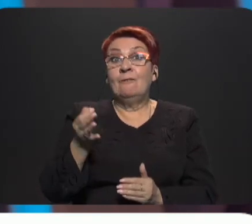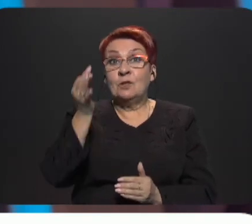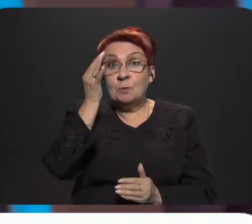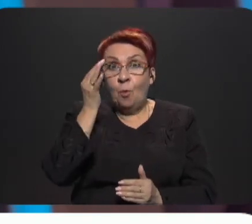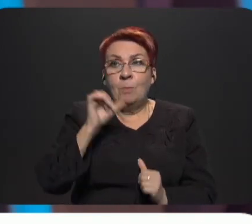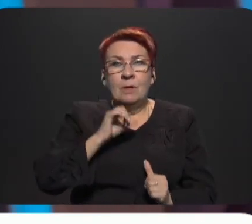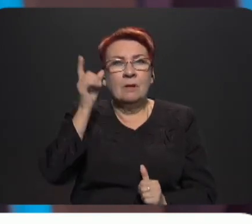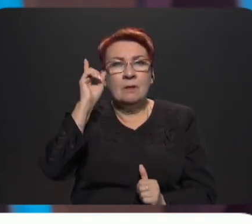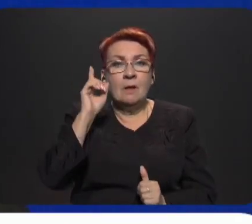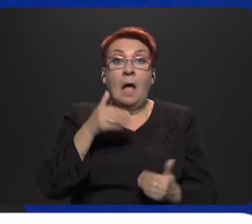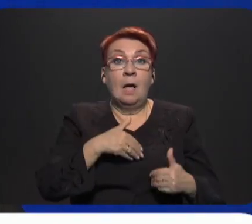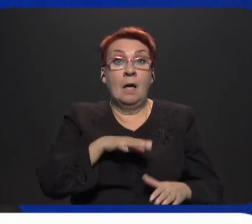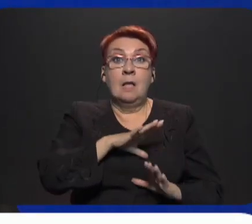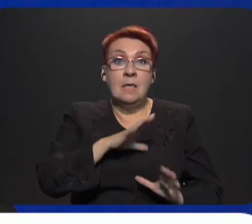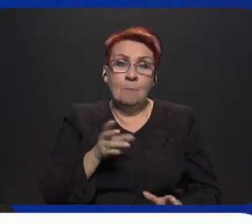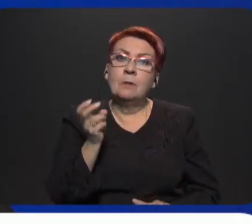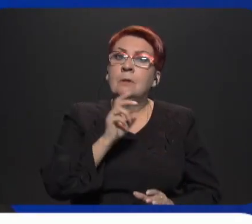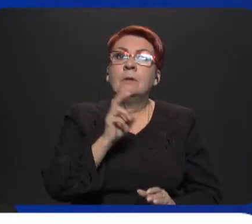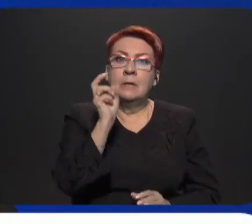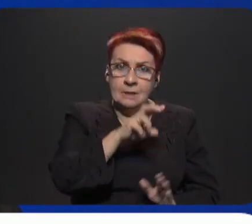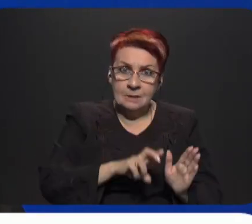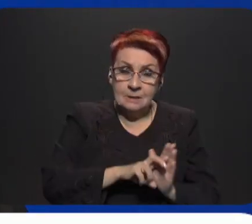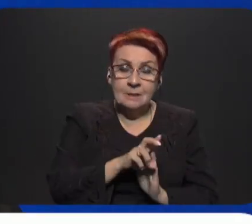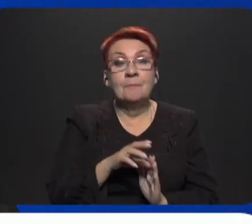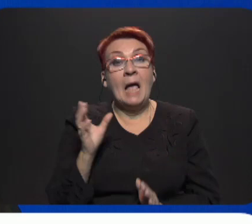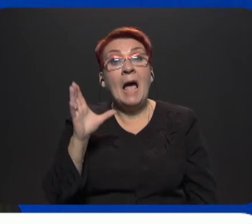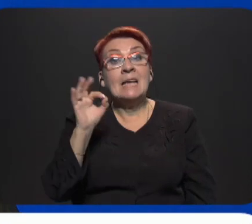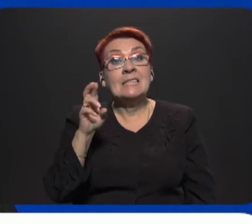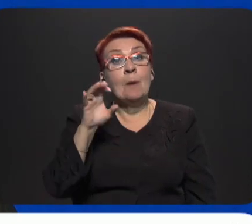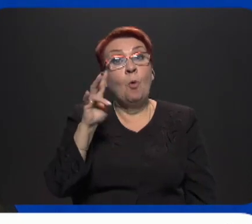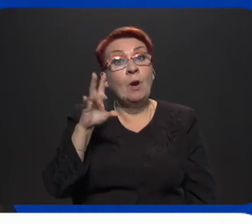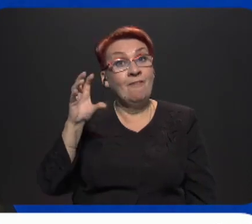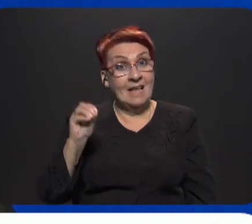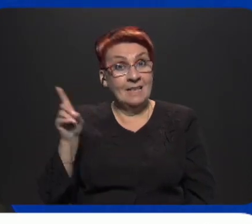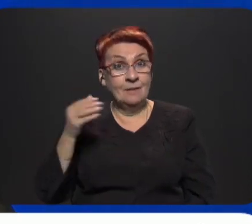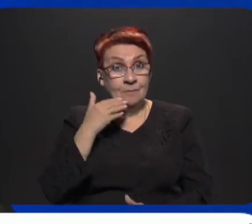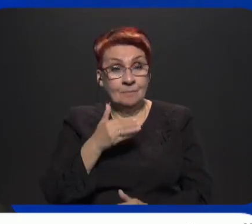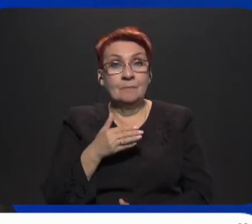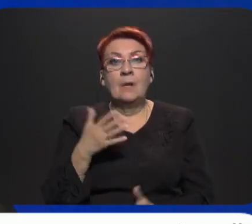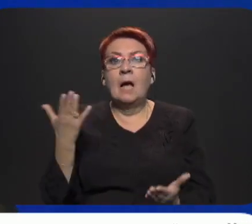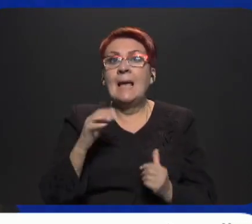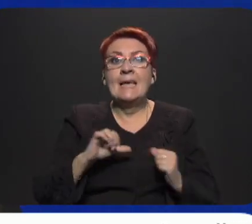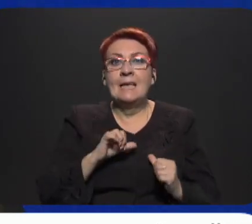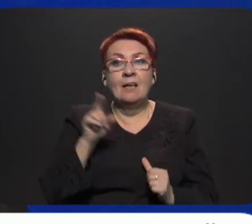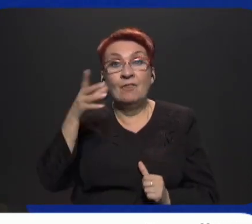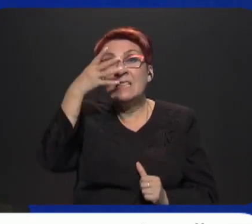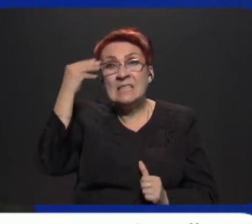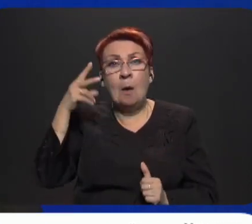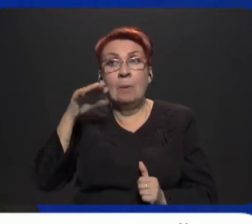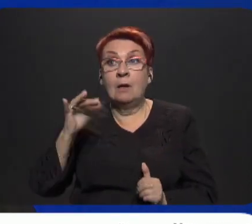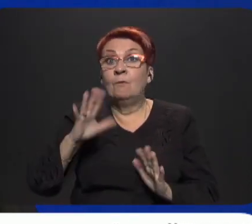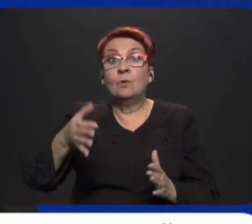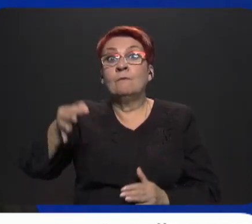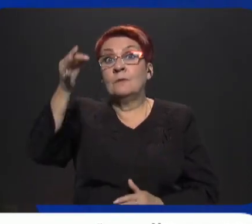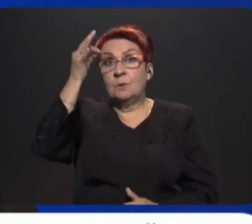на исповедь и говори. А по поводу соборования, какие же грехи? Забытые. То есть, ну, если